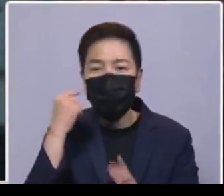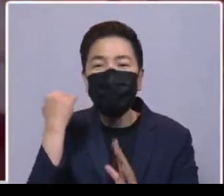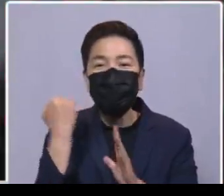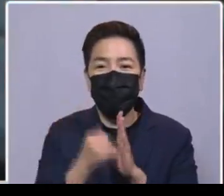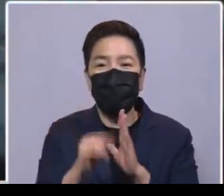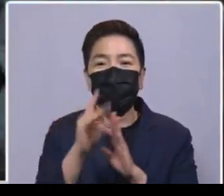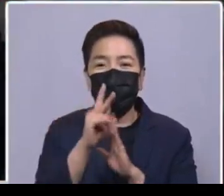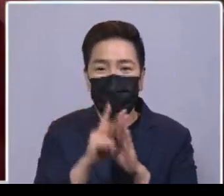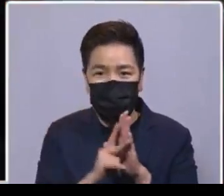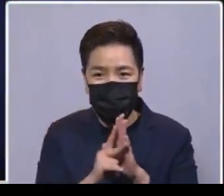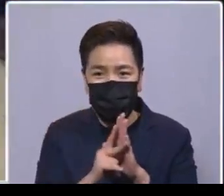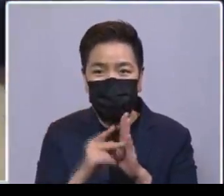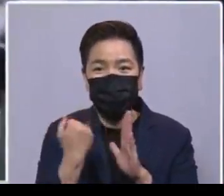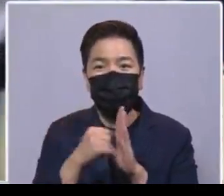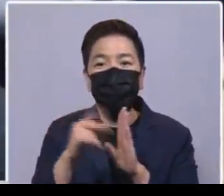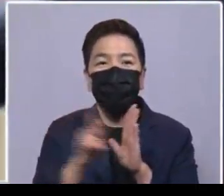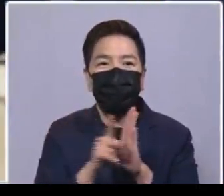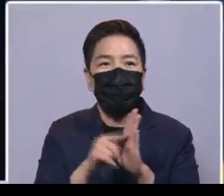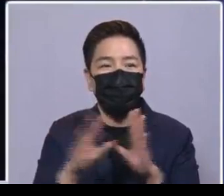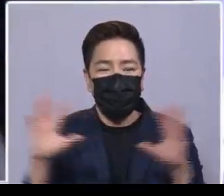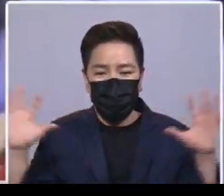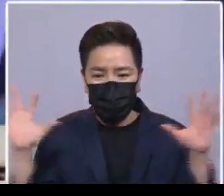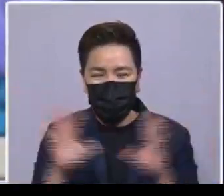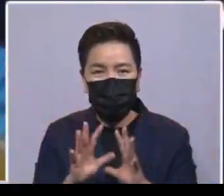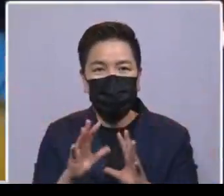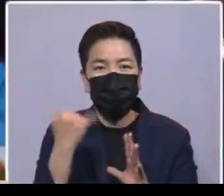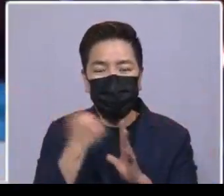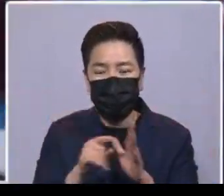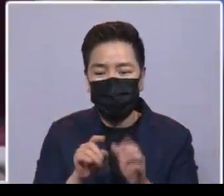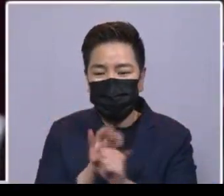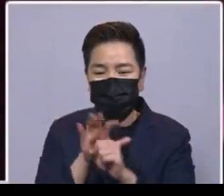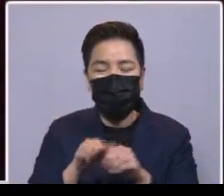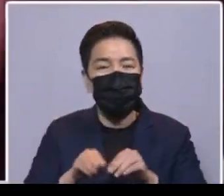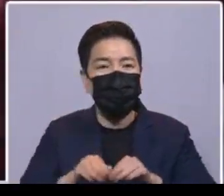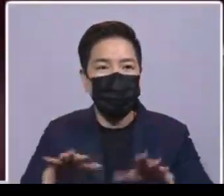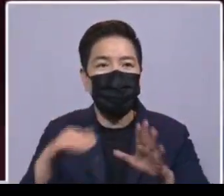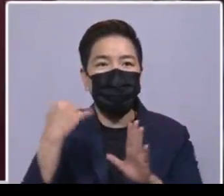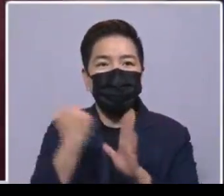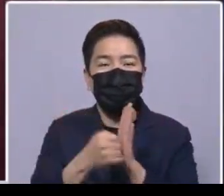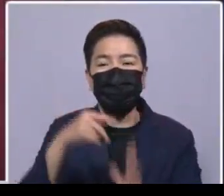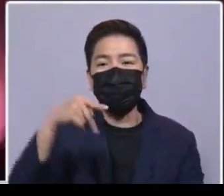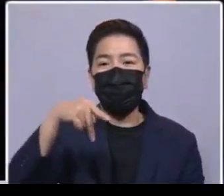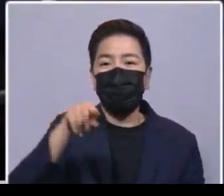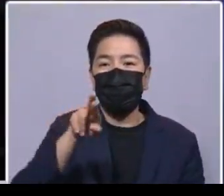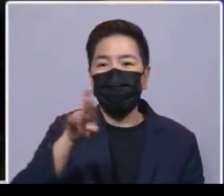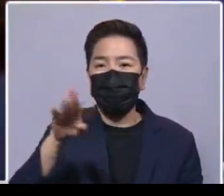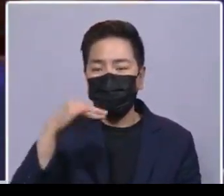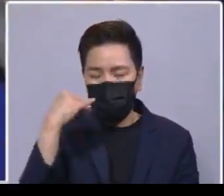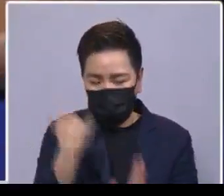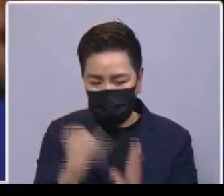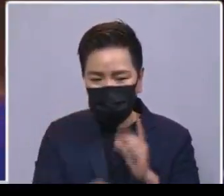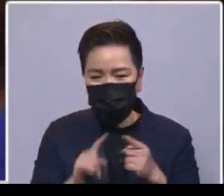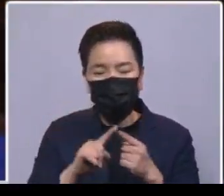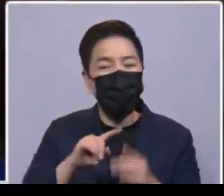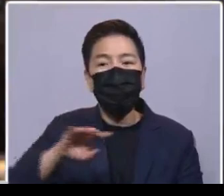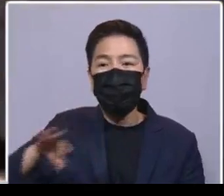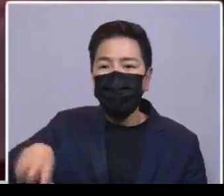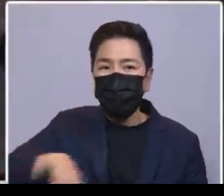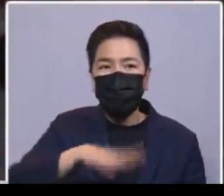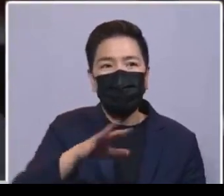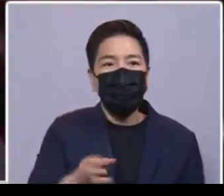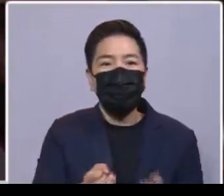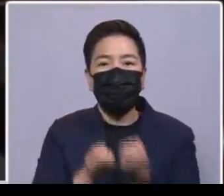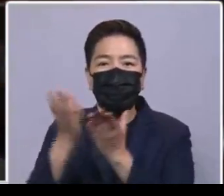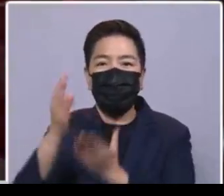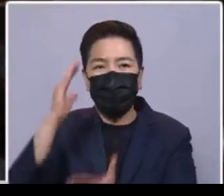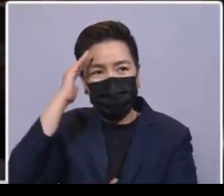ายค่ะกิจกรรมแบบนี้มั่วสุมเป็นอันแพร่เชื้อโรคด้วยก็ผิดพ.ร.บ.ฉุกเฉินด้วยแล้วก็ทั้งหมดนี้ก็ต้องนำตัวไป